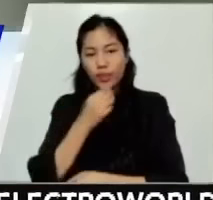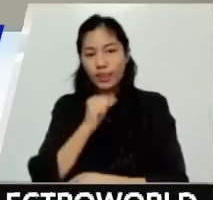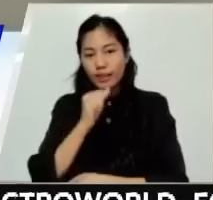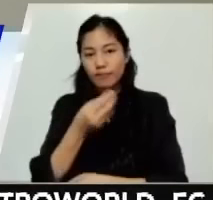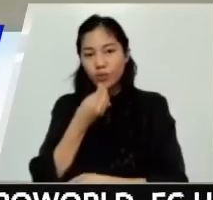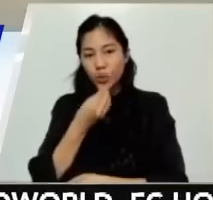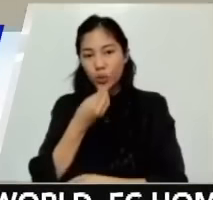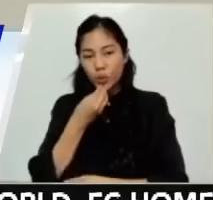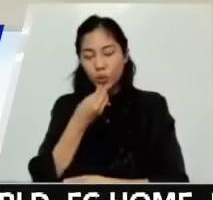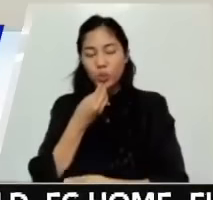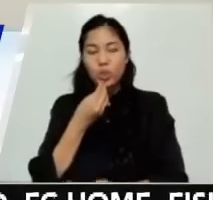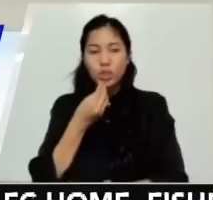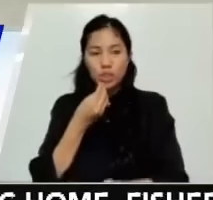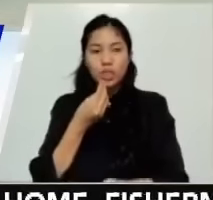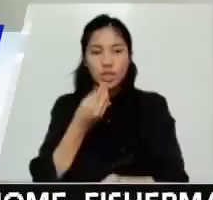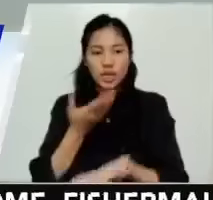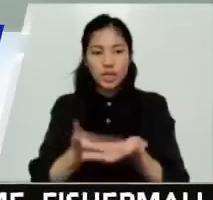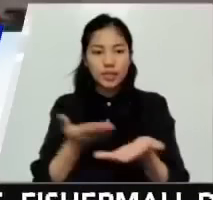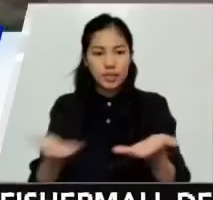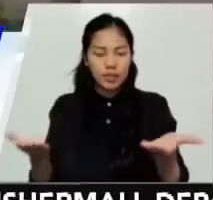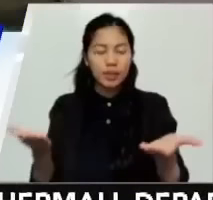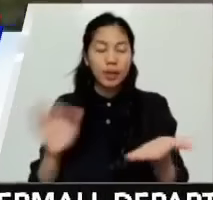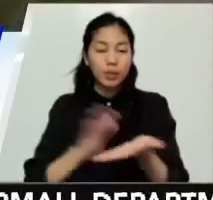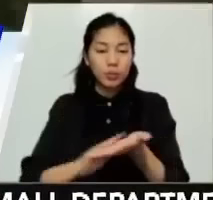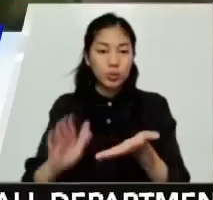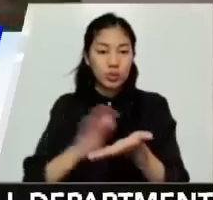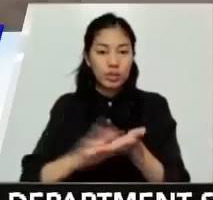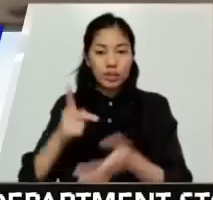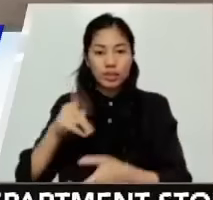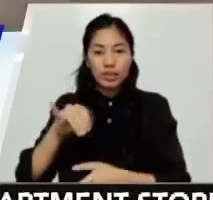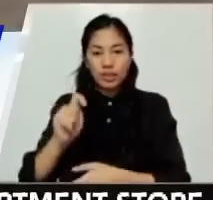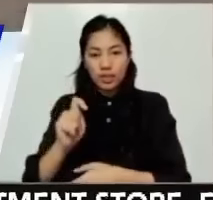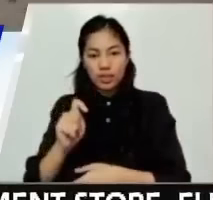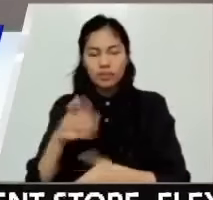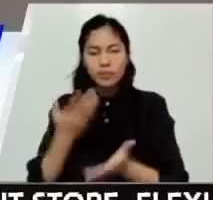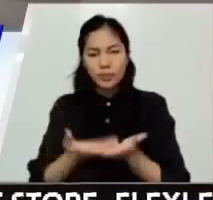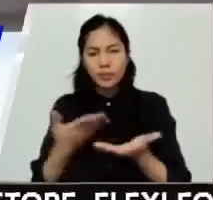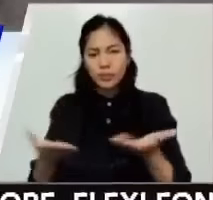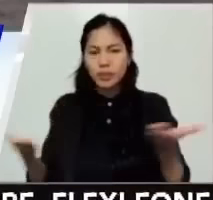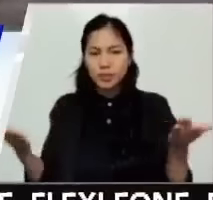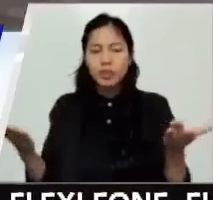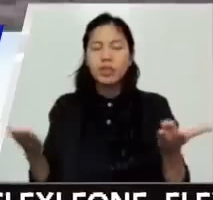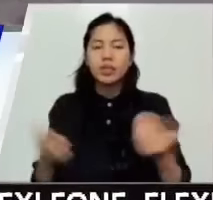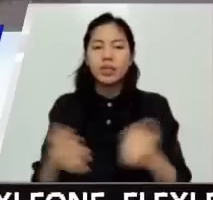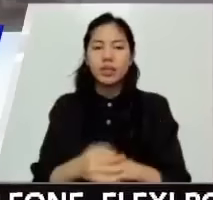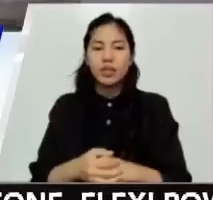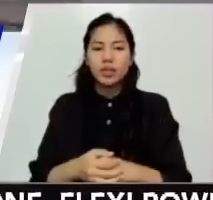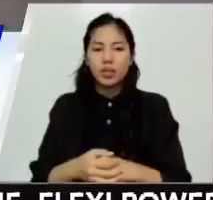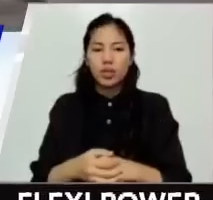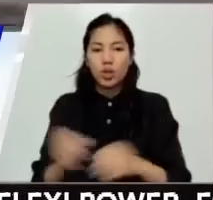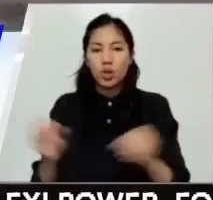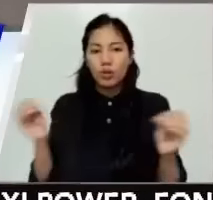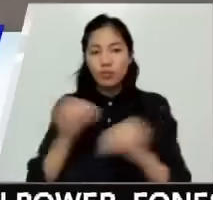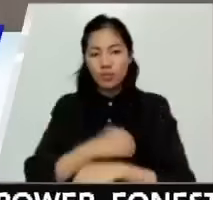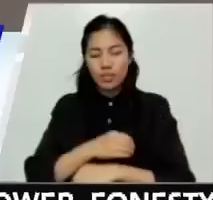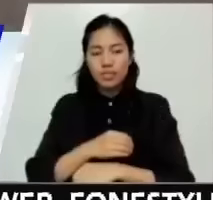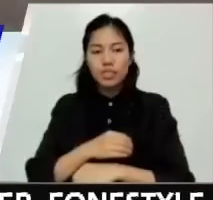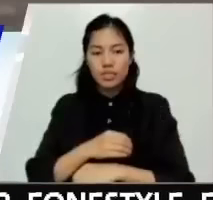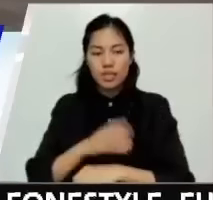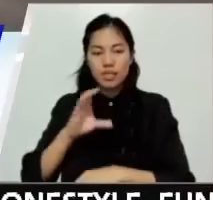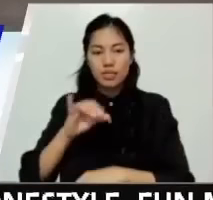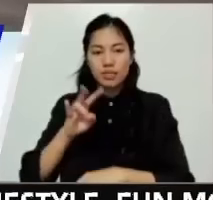kits, at iba pa po. No? Yun po ay pinamamahagi natin. Nag-augment po ang Office of Civil Defense dyan. At of course po, ang primary